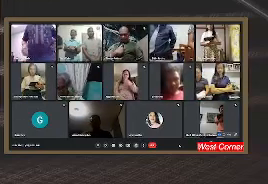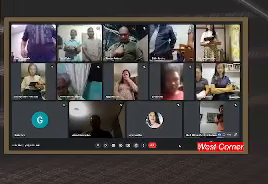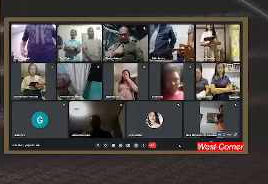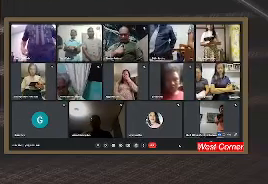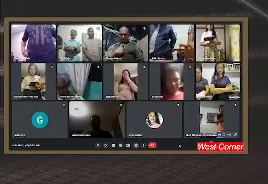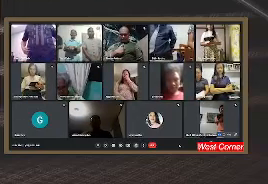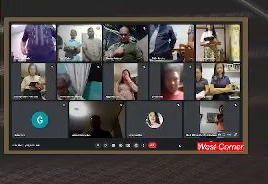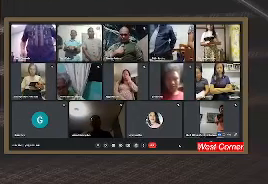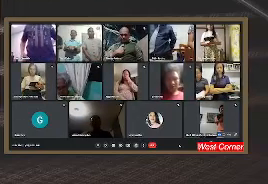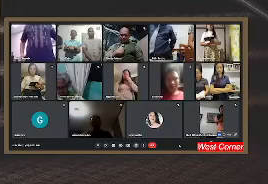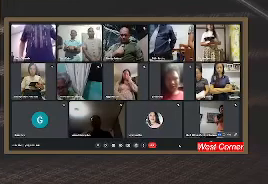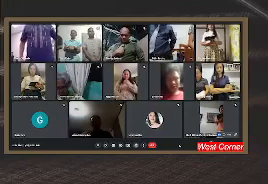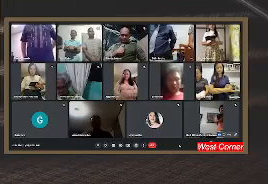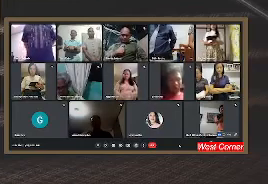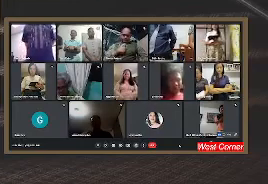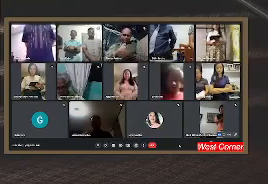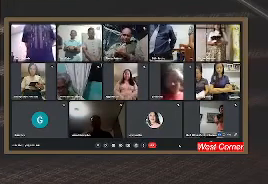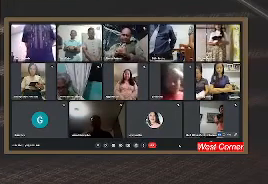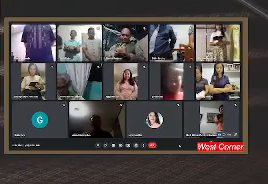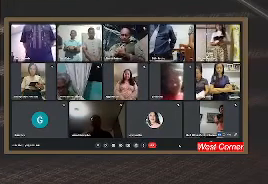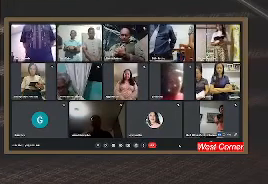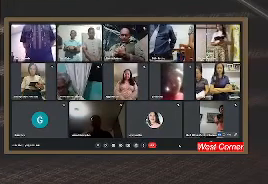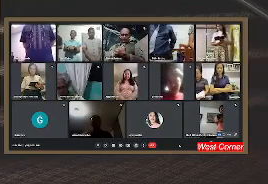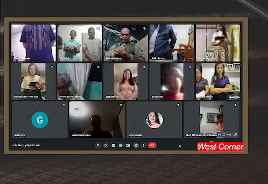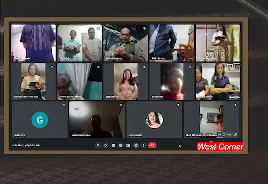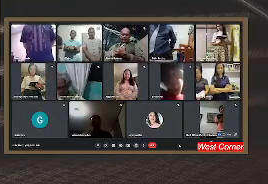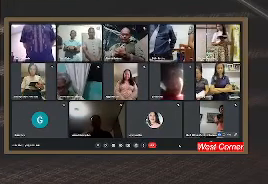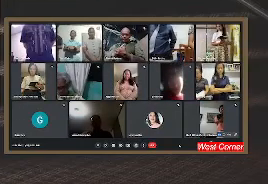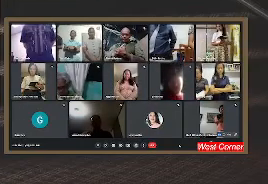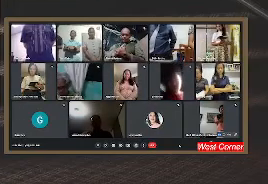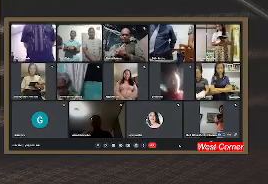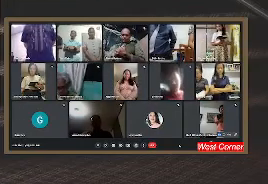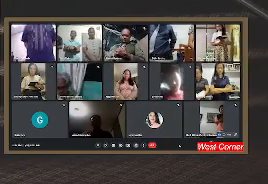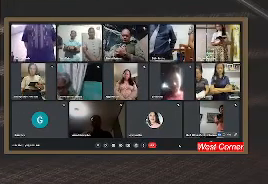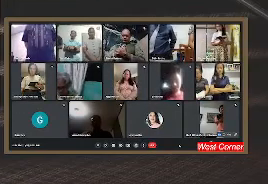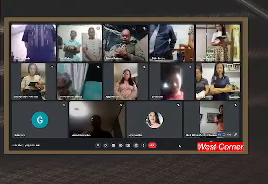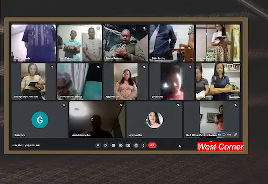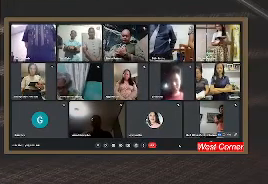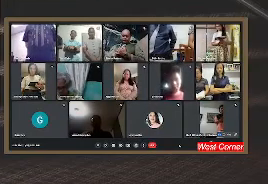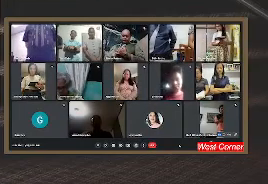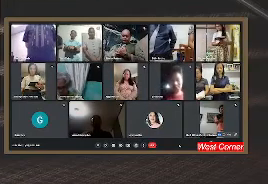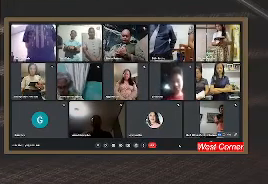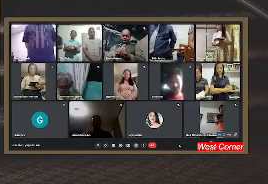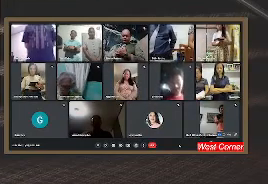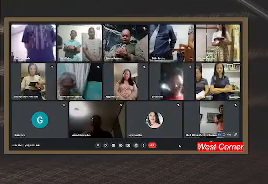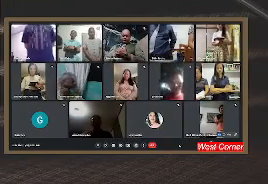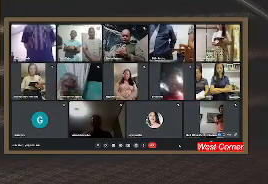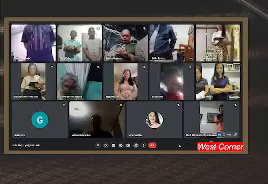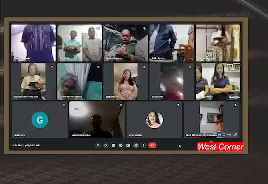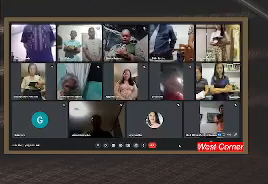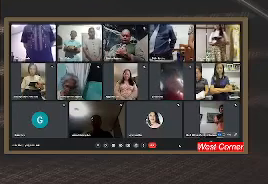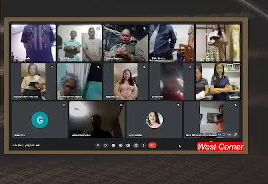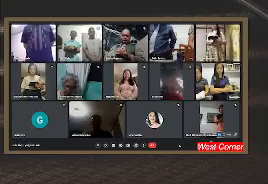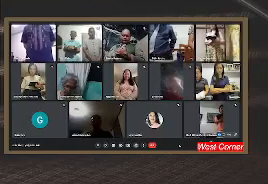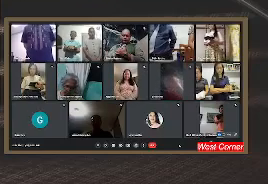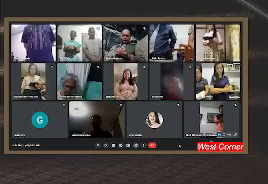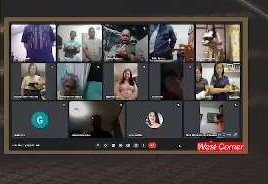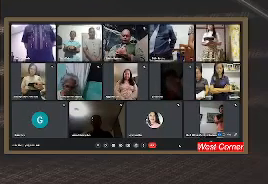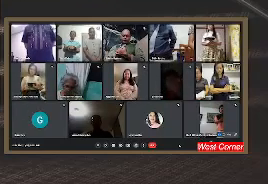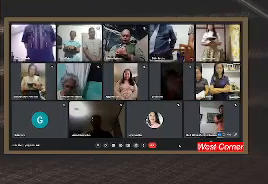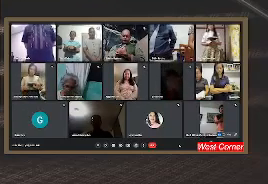po namin dito, O Diyos, ang kahalagahan na kami nag-a-abound sa pananampalataya at